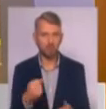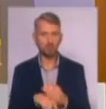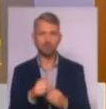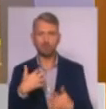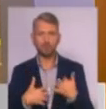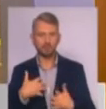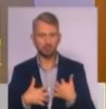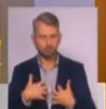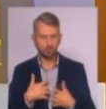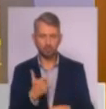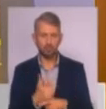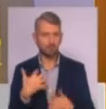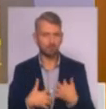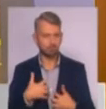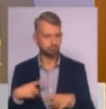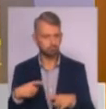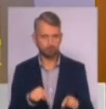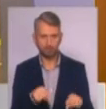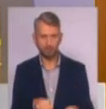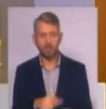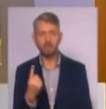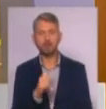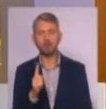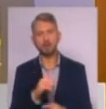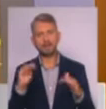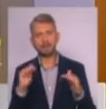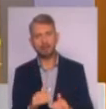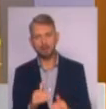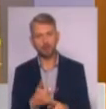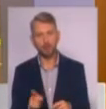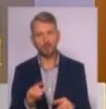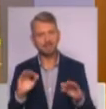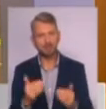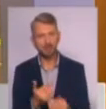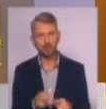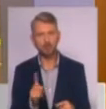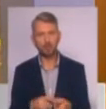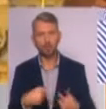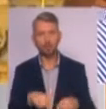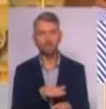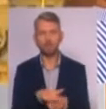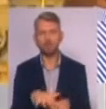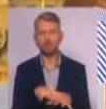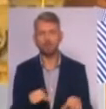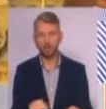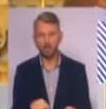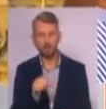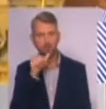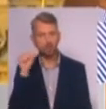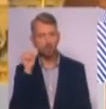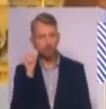спішила, дуже поспішала на ваш ефір. Єдине, що зменшилось, це органи виконавчої влади. В минулому